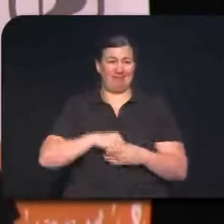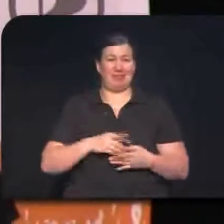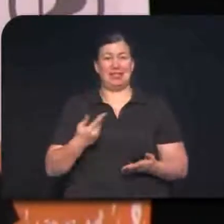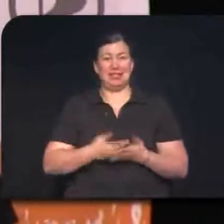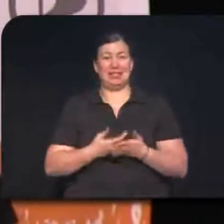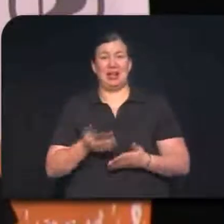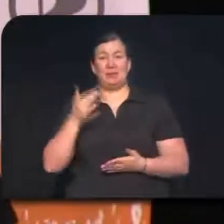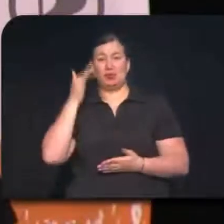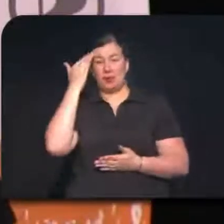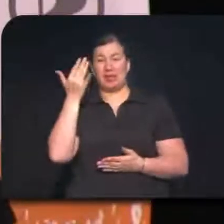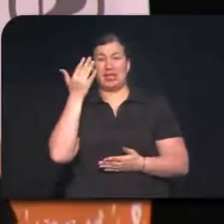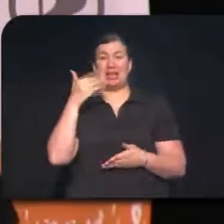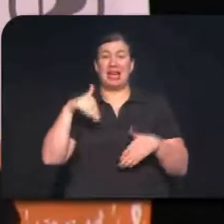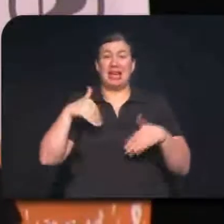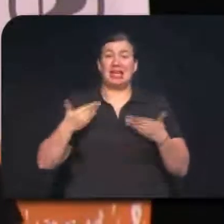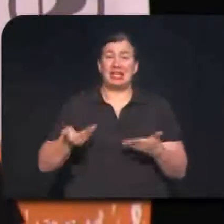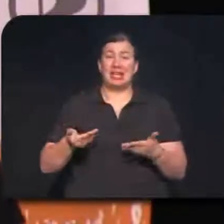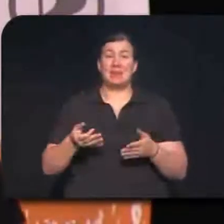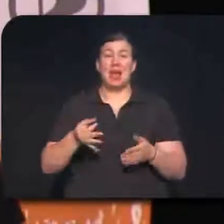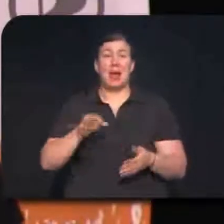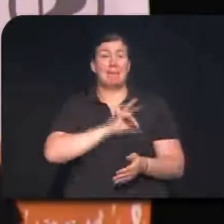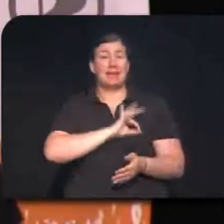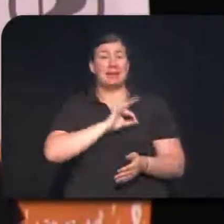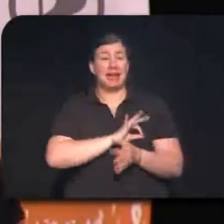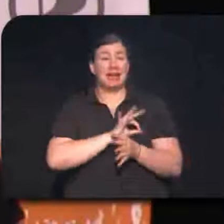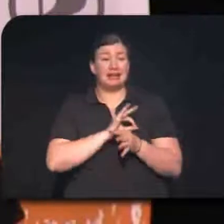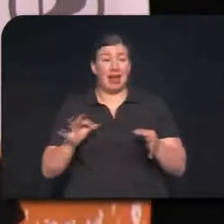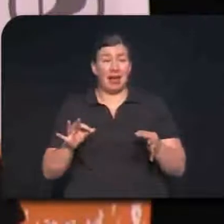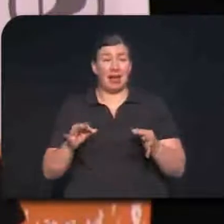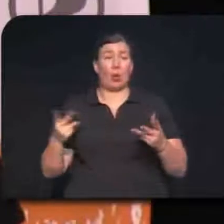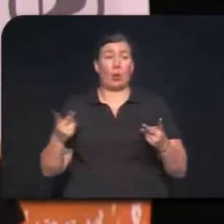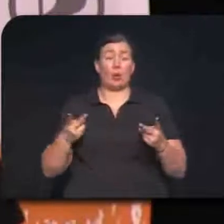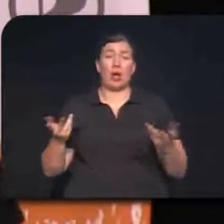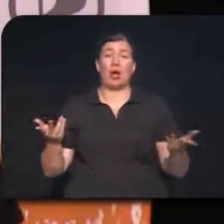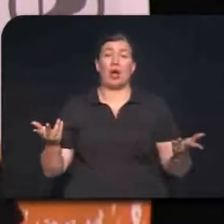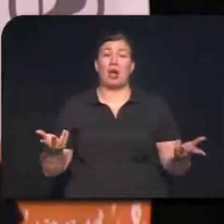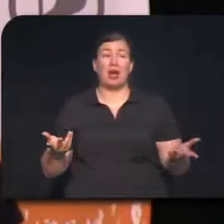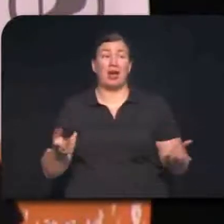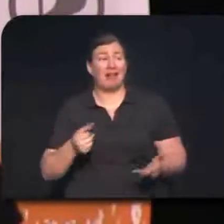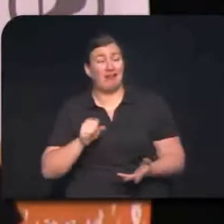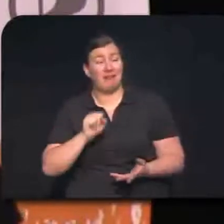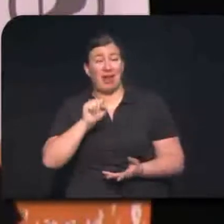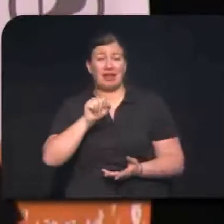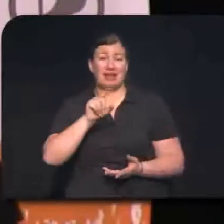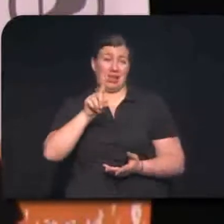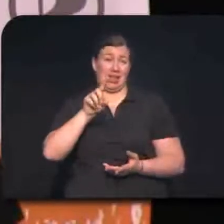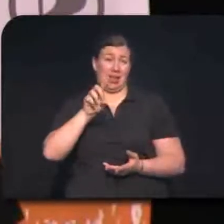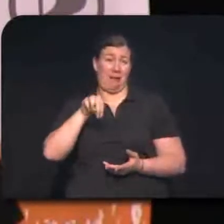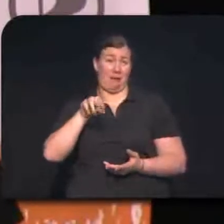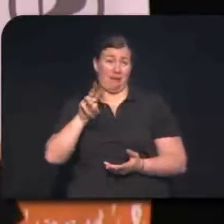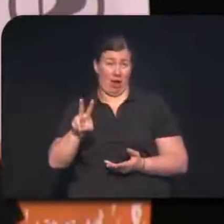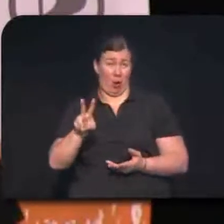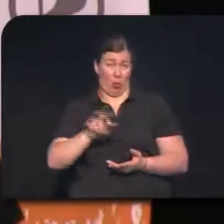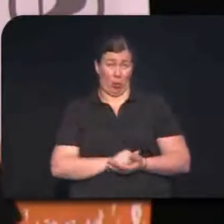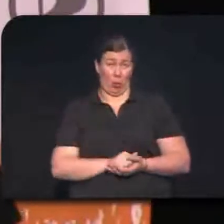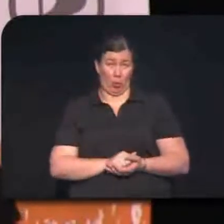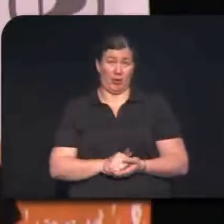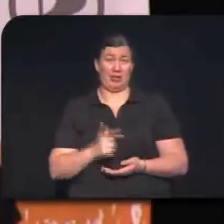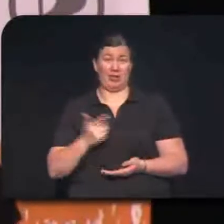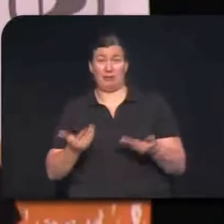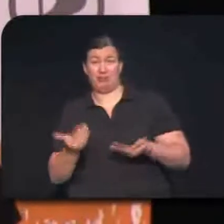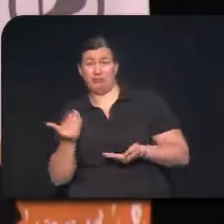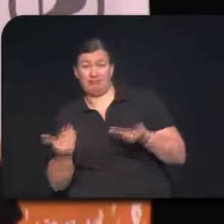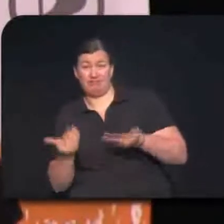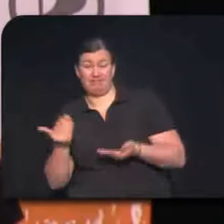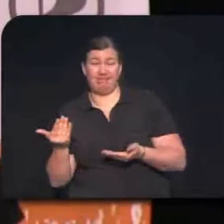oder reden wir in der Satzung von ein Parteitag oder von der scmv und darum müssen mal die die Stellen wo Parteitag steht genau